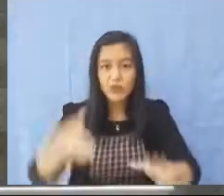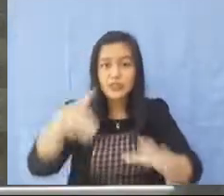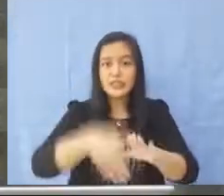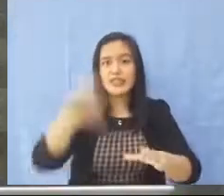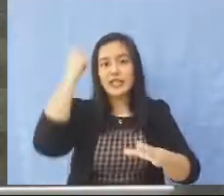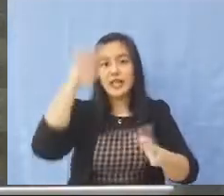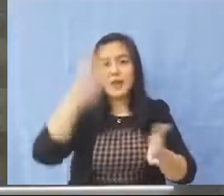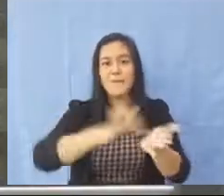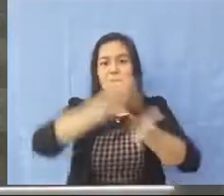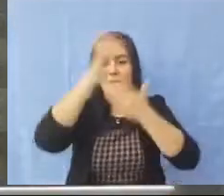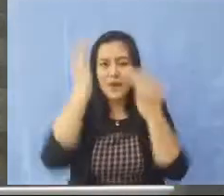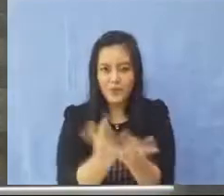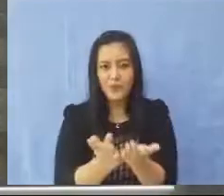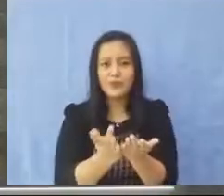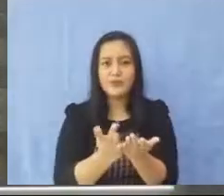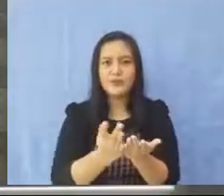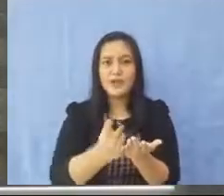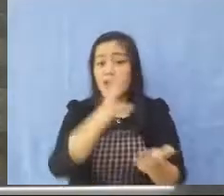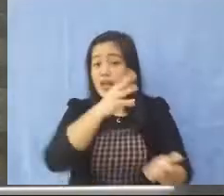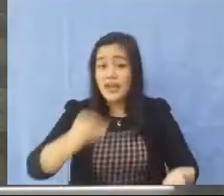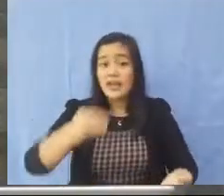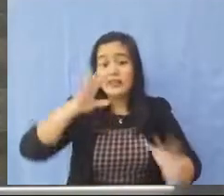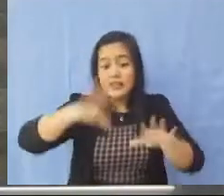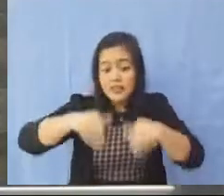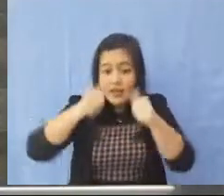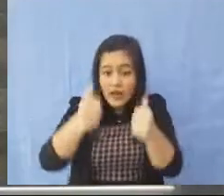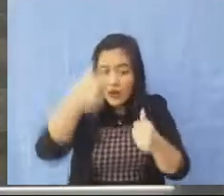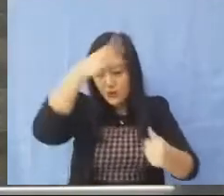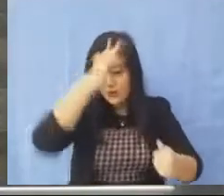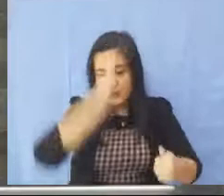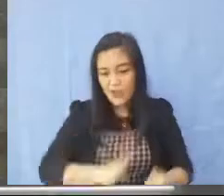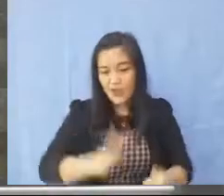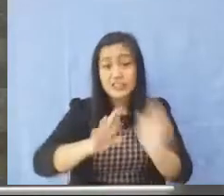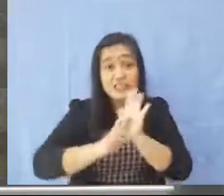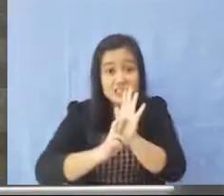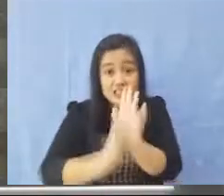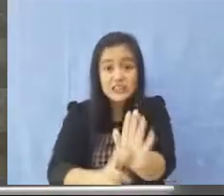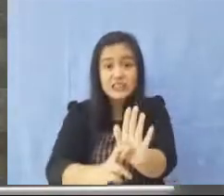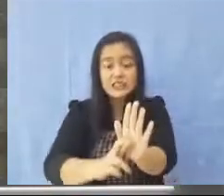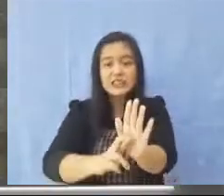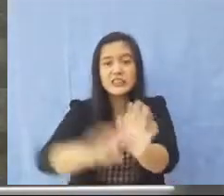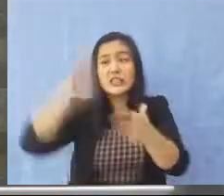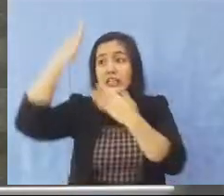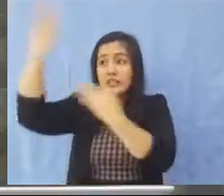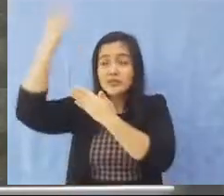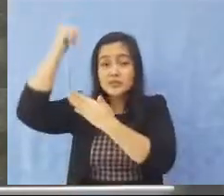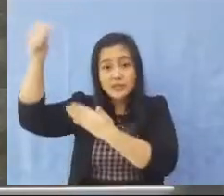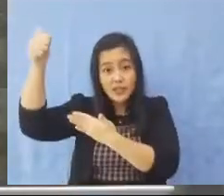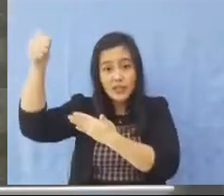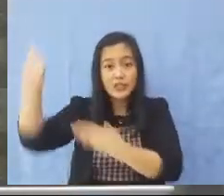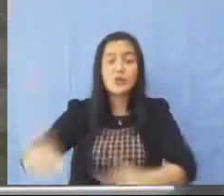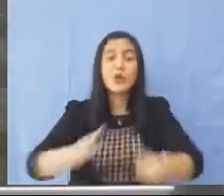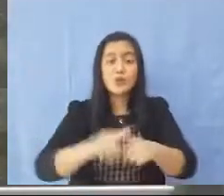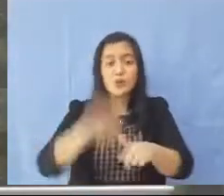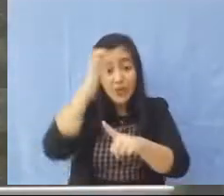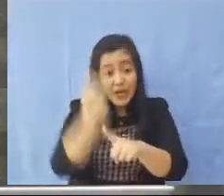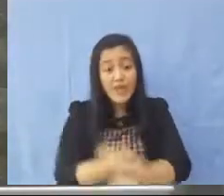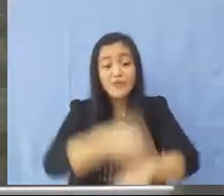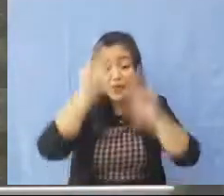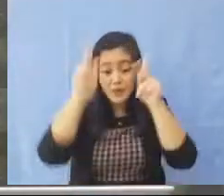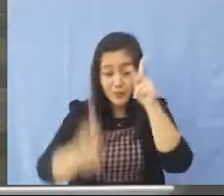bawat pamilya. You see? Kasi minsan, di po ba, minsan, whether we accept it or not, ay dumarating sa punto